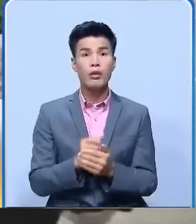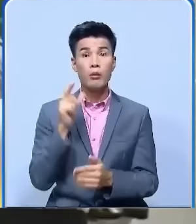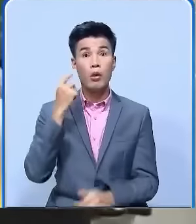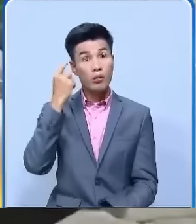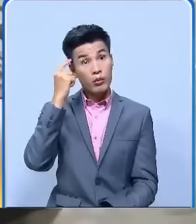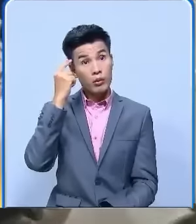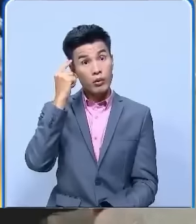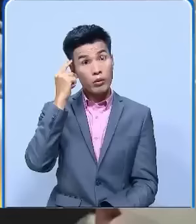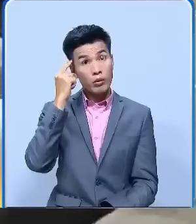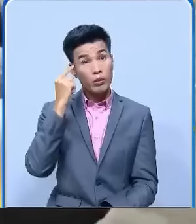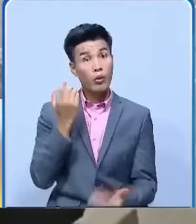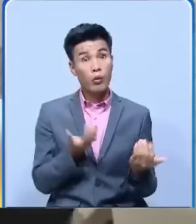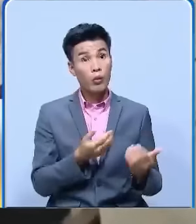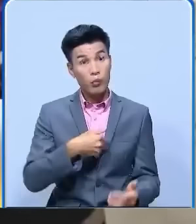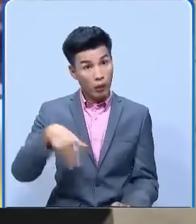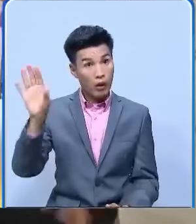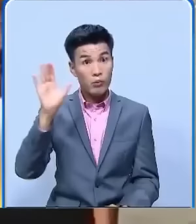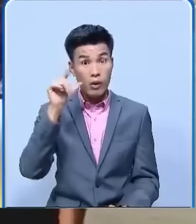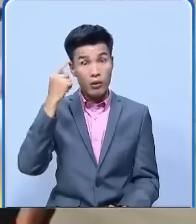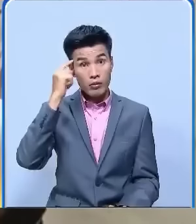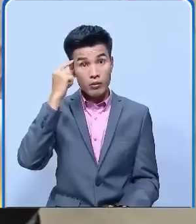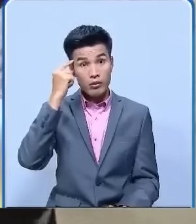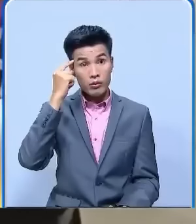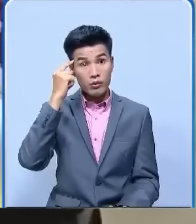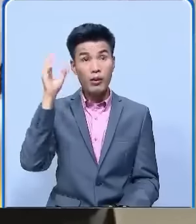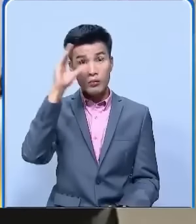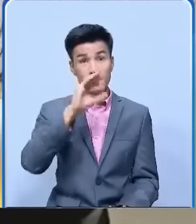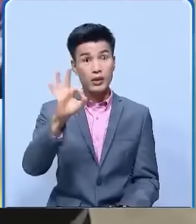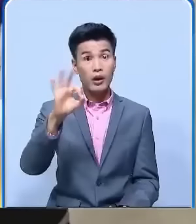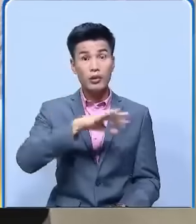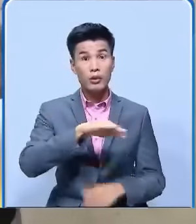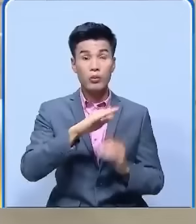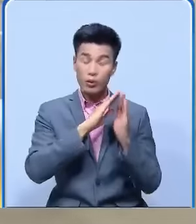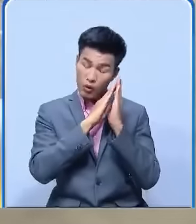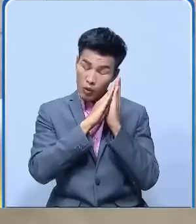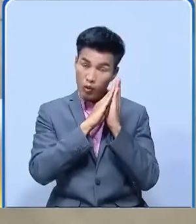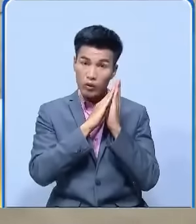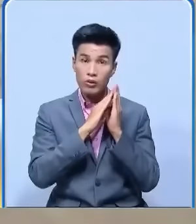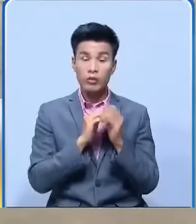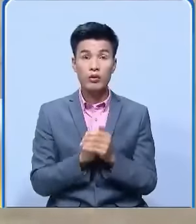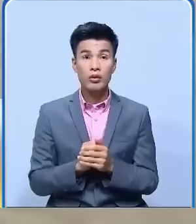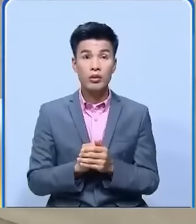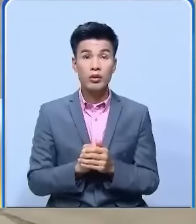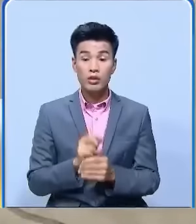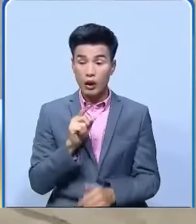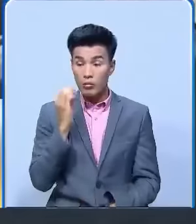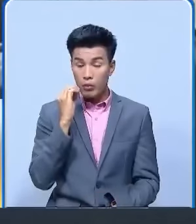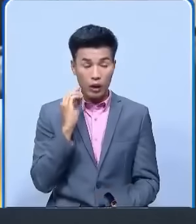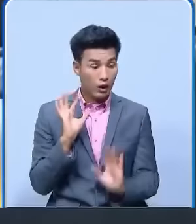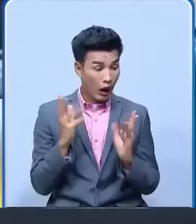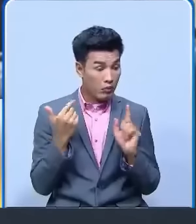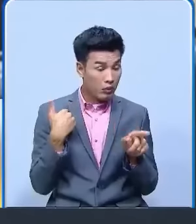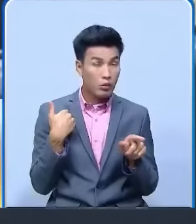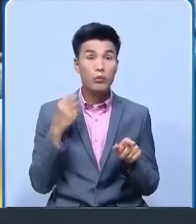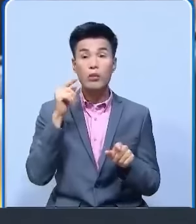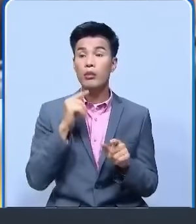ด้วยซ้ำว่าลูกสาวออกจากบ้านไปอ่ะคคือมัน 21:00นแล้วอ่ะทุกคนหลับกันหมดแล้วอ่ะครับใครมาถามว่ามีคนที่บ้านหายไปมั้ยแม่